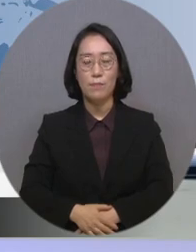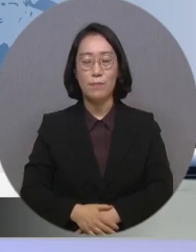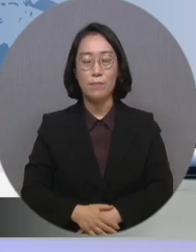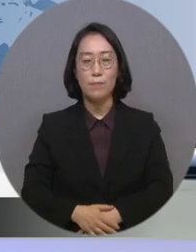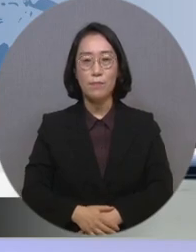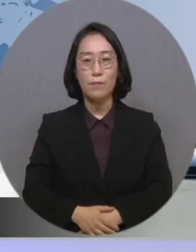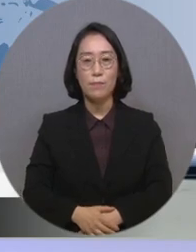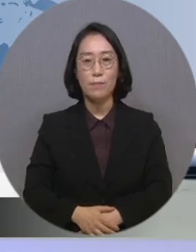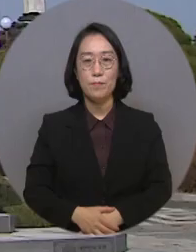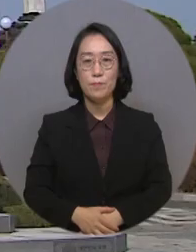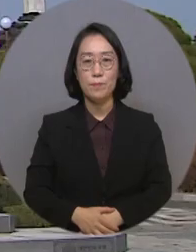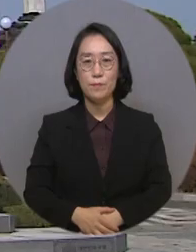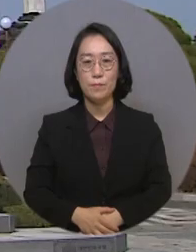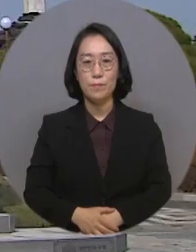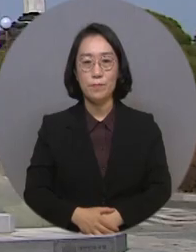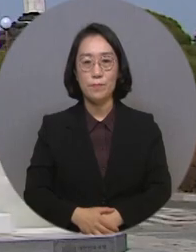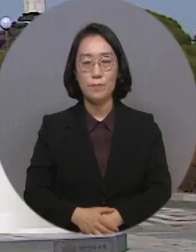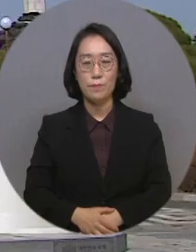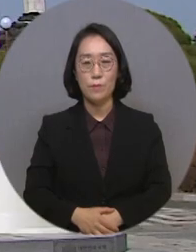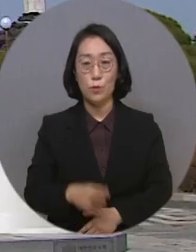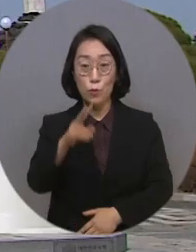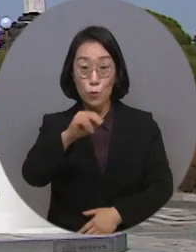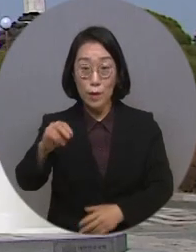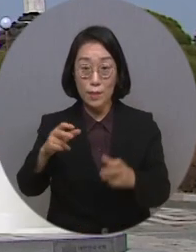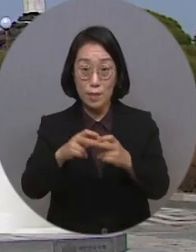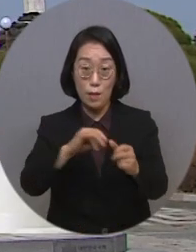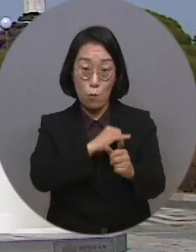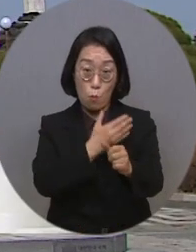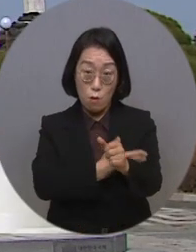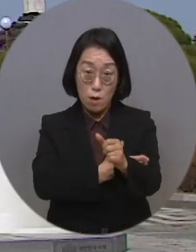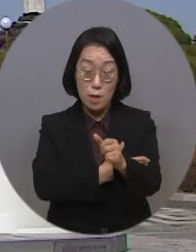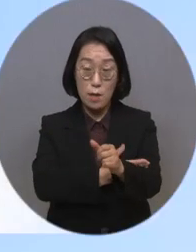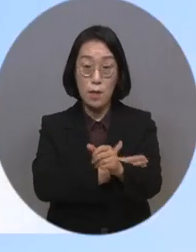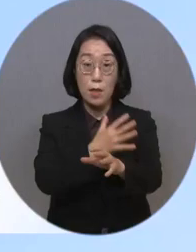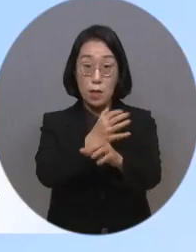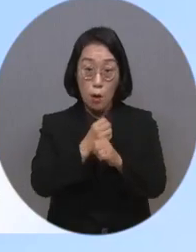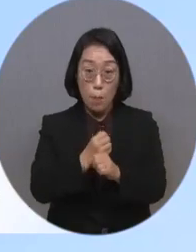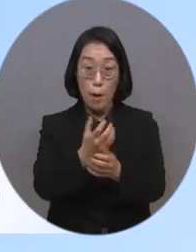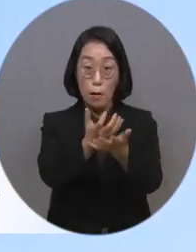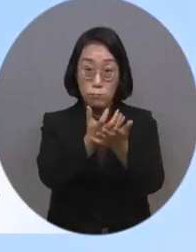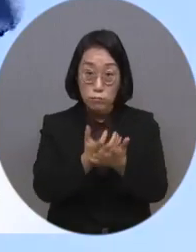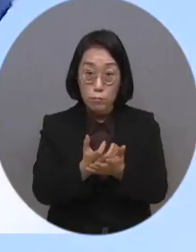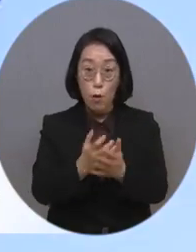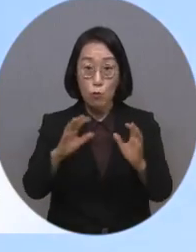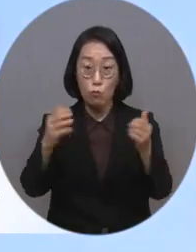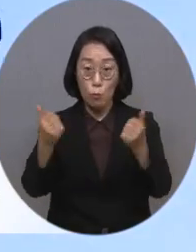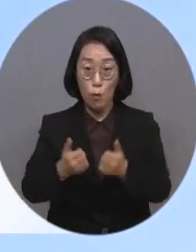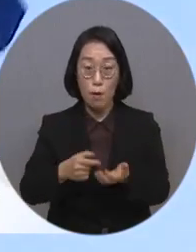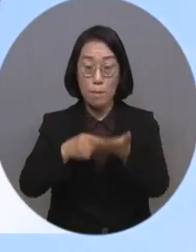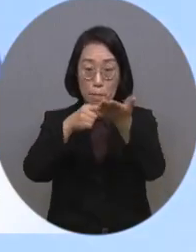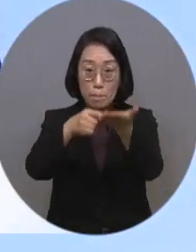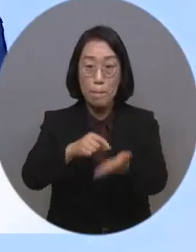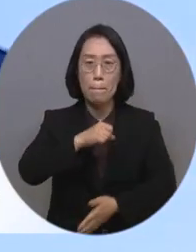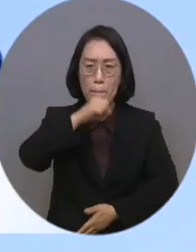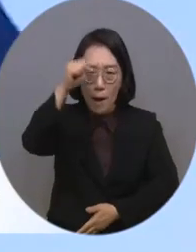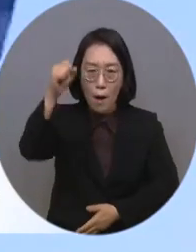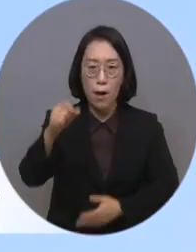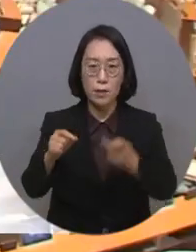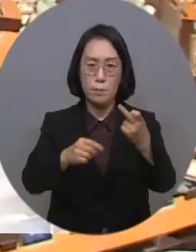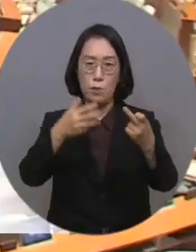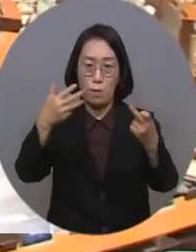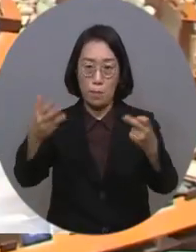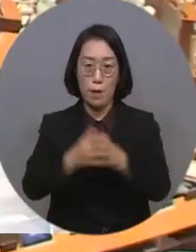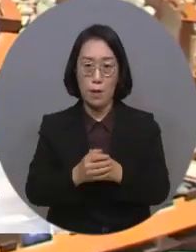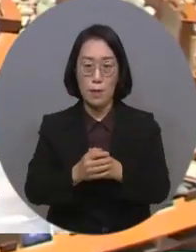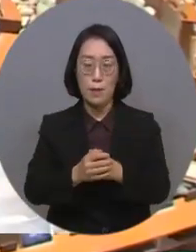보도합니다 UN 장애인관리협약 선택의정서가 드디어 국회를 넘었습니다 지난 8일 열린